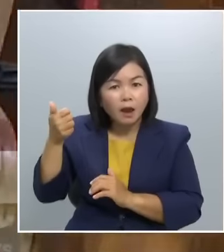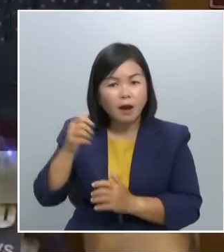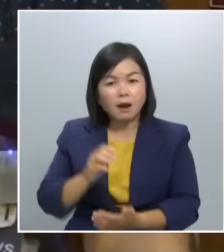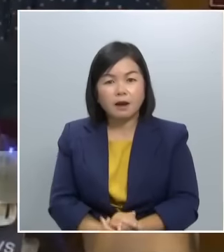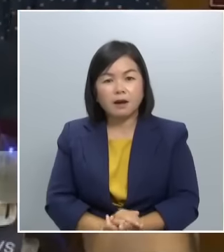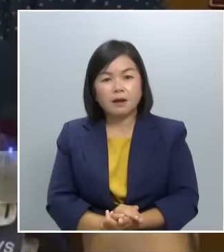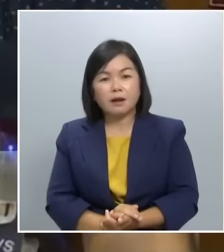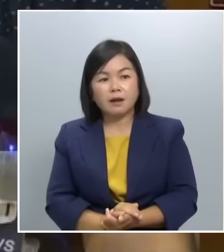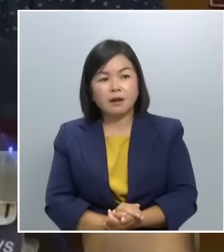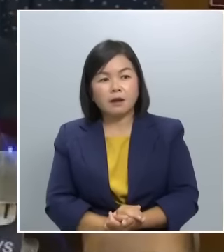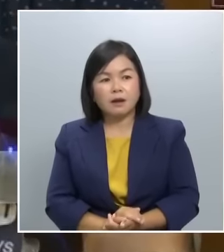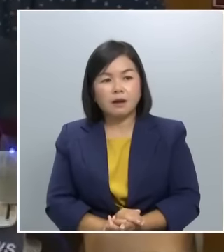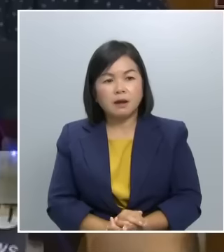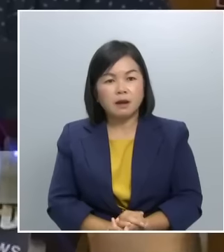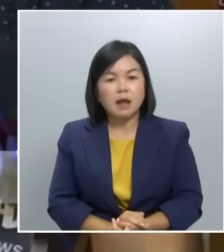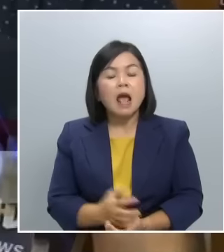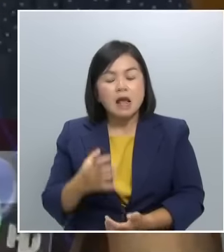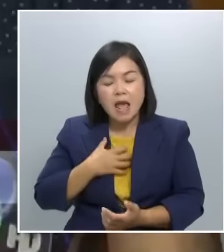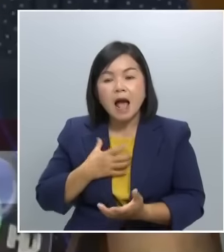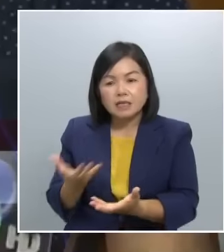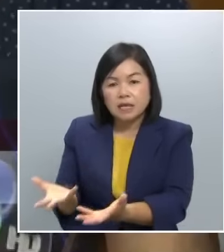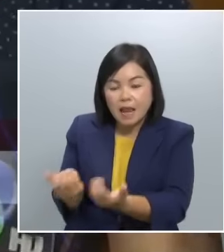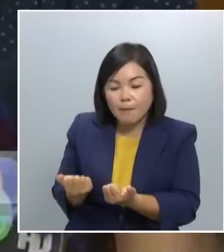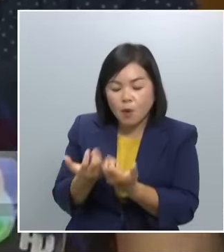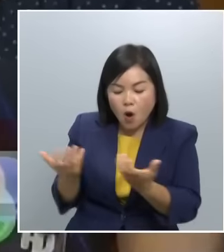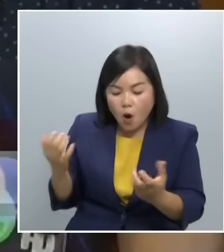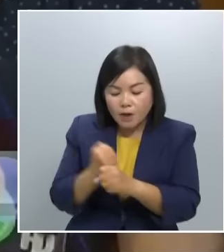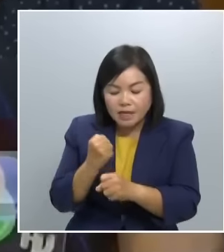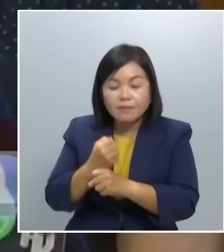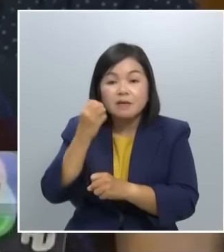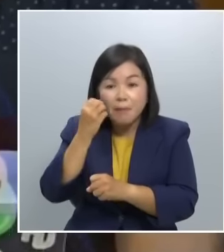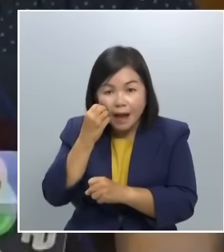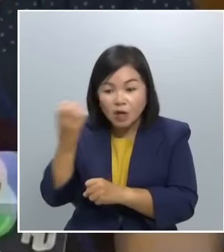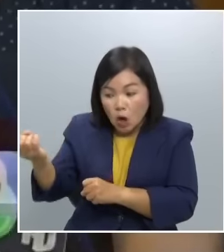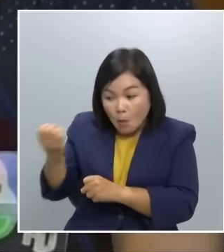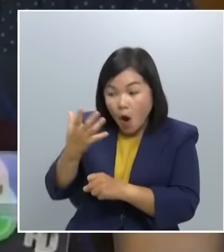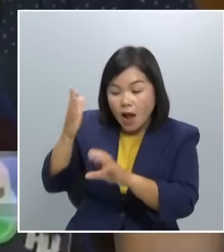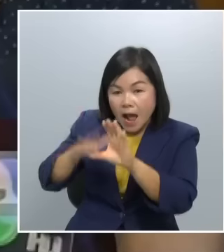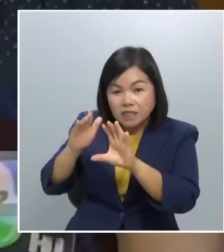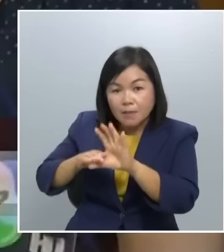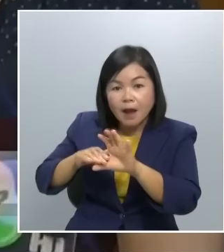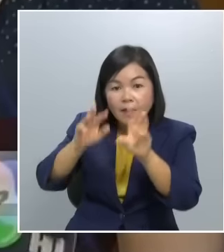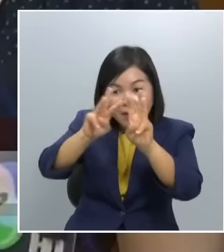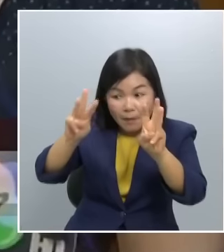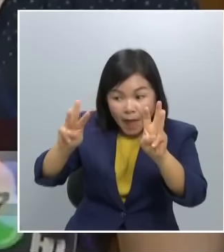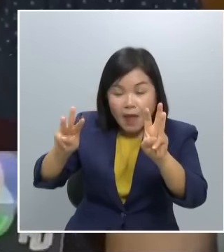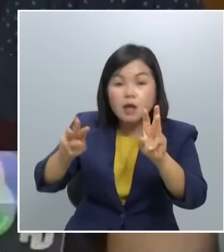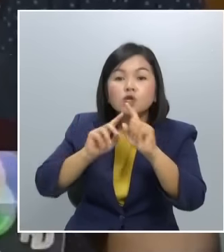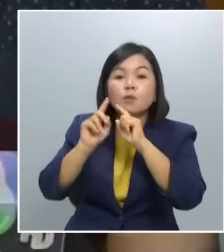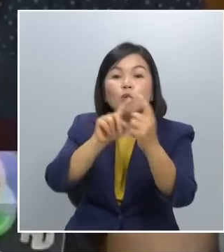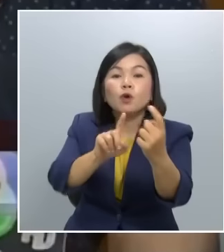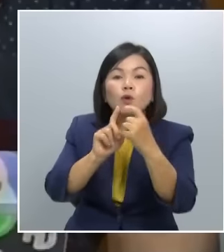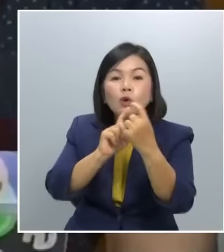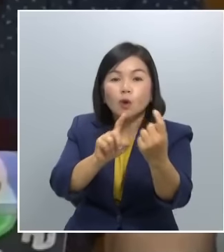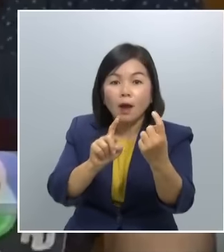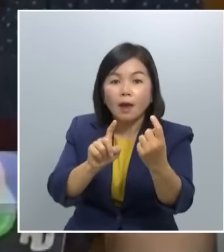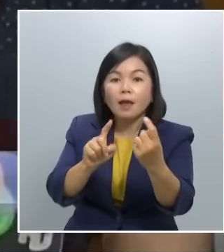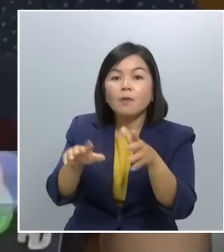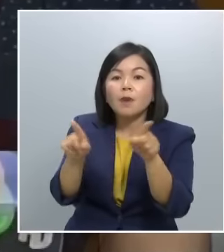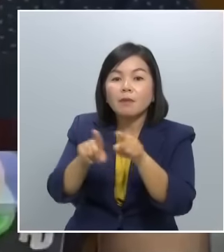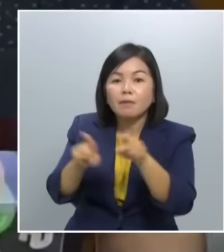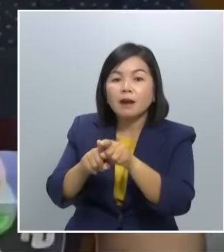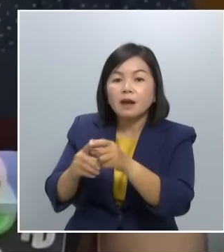ครเหมือนอยากจะรับงานมาทำที่บ้านเขาบอกว่าให้ไปสมัครแอปพลิเคชัน Telegram เพื่อไปพูดคุยในนั้นแอดมินเขาก็จะมีส่งแบบภาร